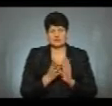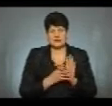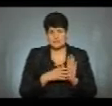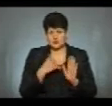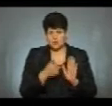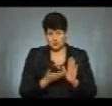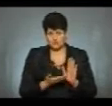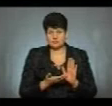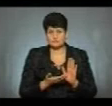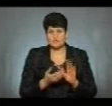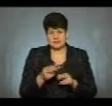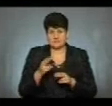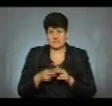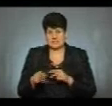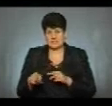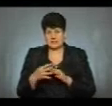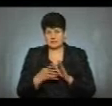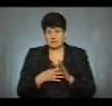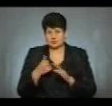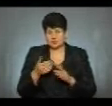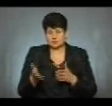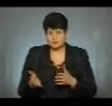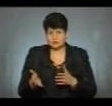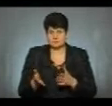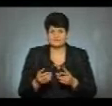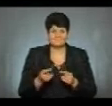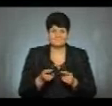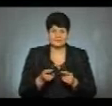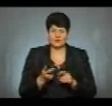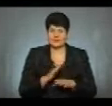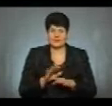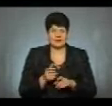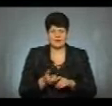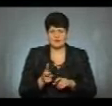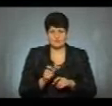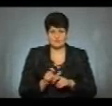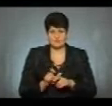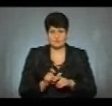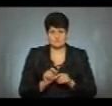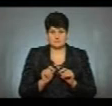2019 року, і от, власне, в кінці, то, відповідно, незначно зріс